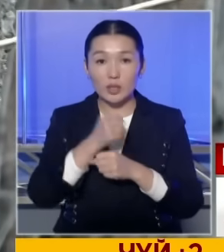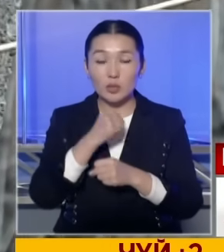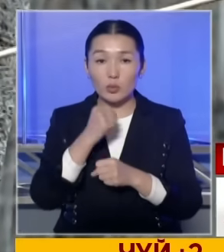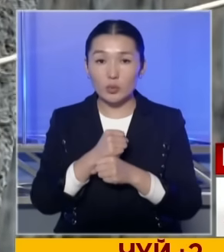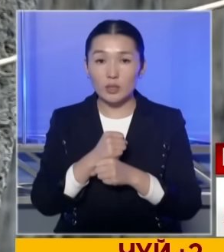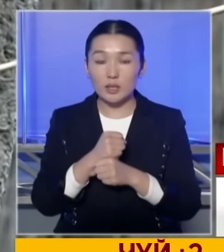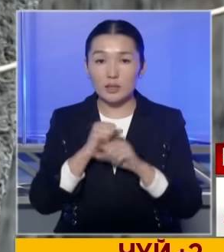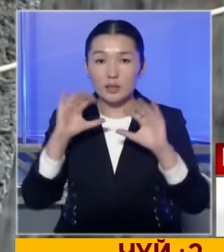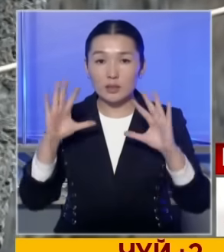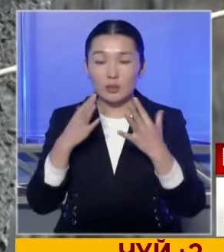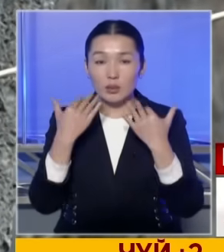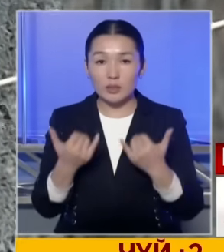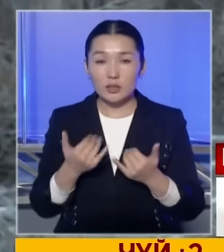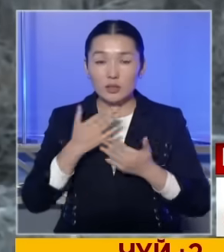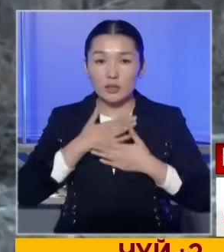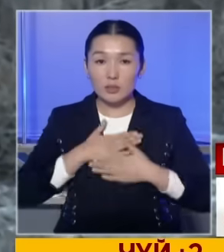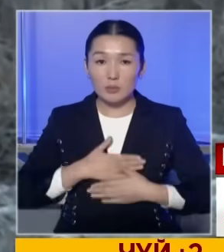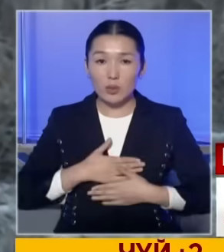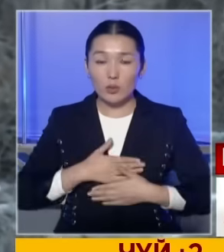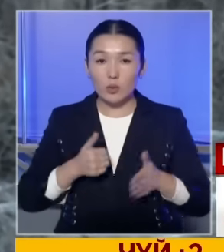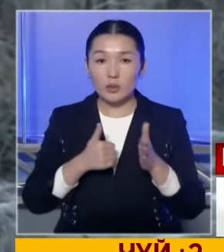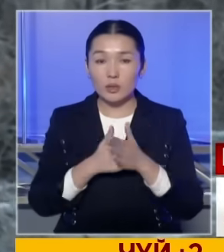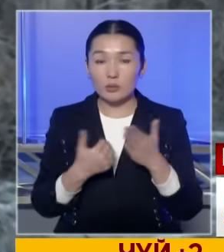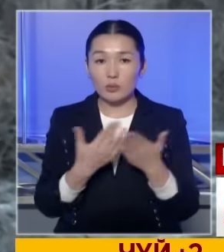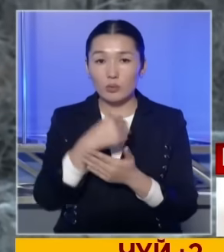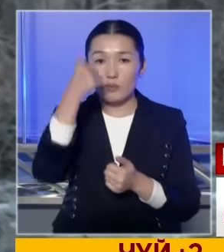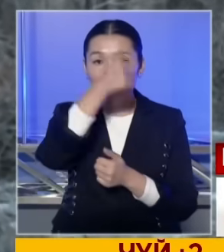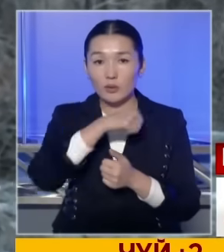Abal bugünkü günde hazır tınç, jaŋızılığa jakındagı